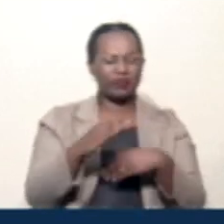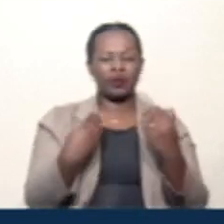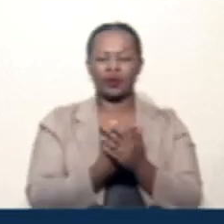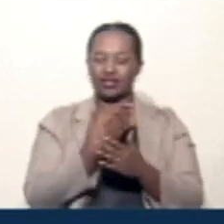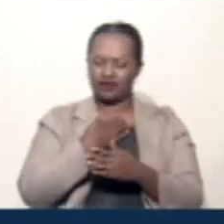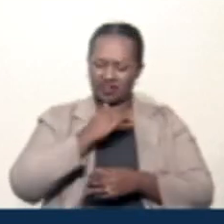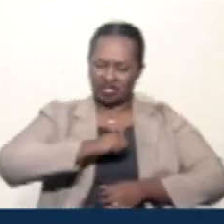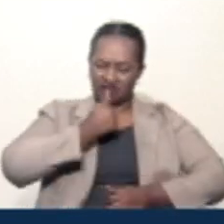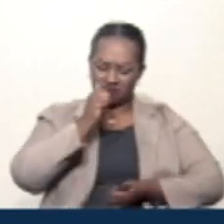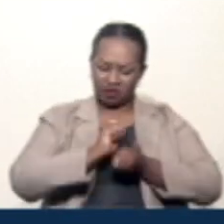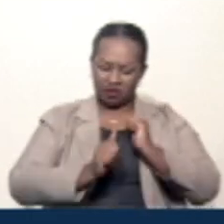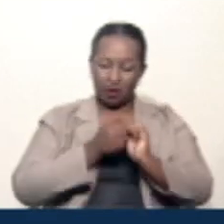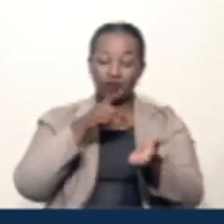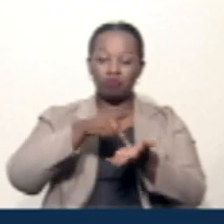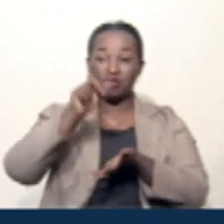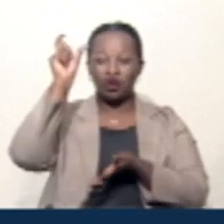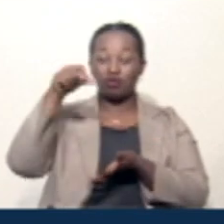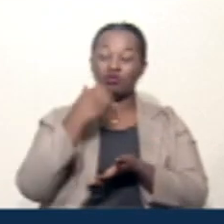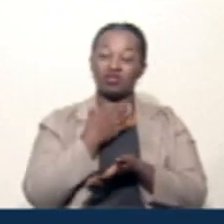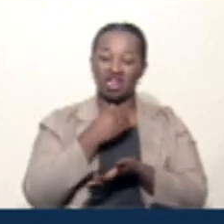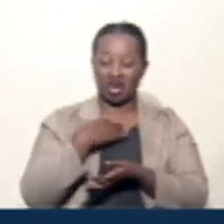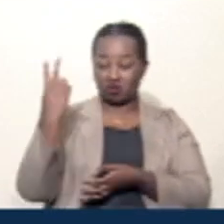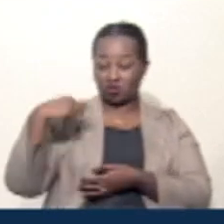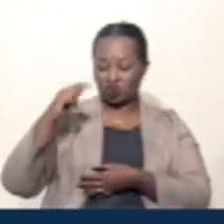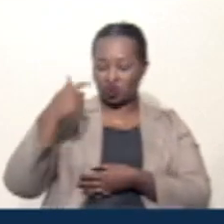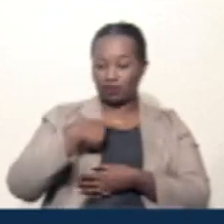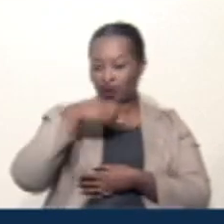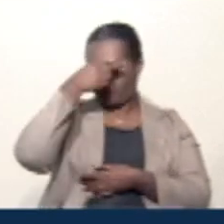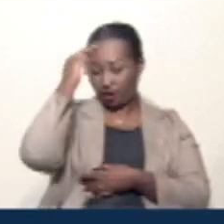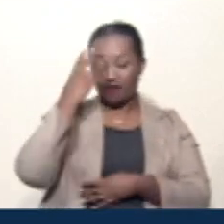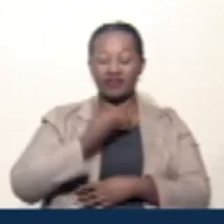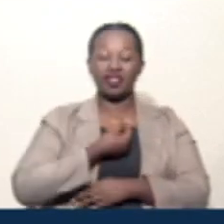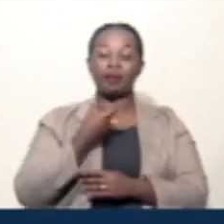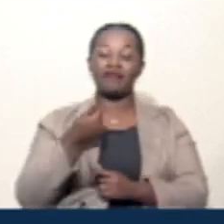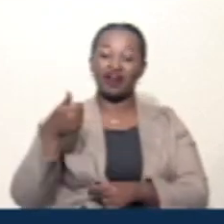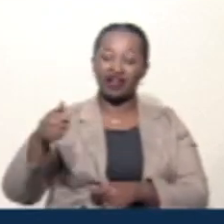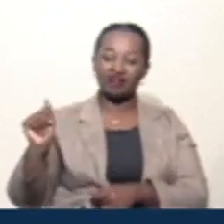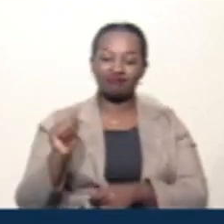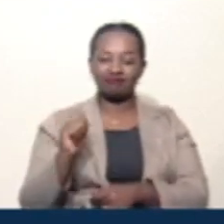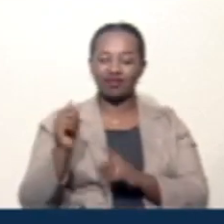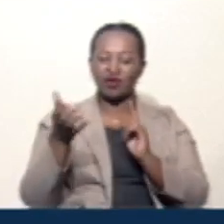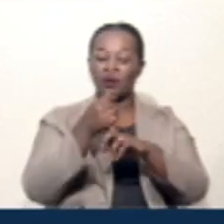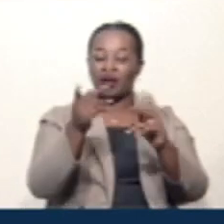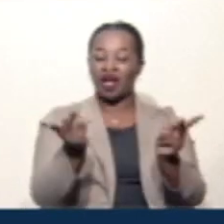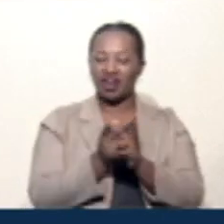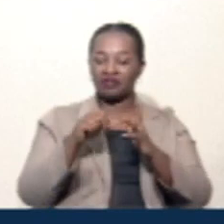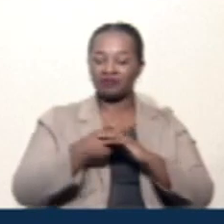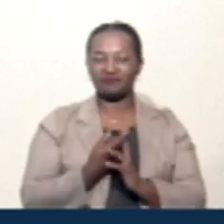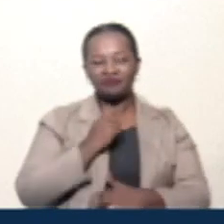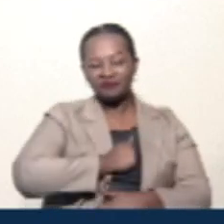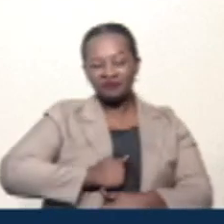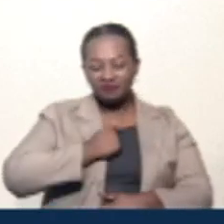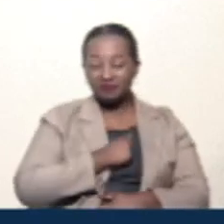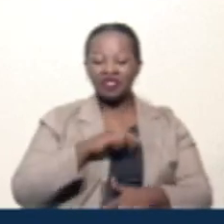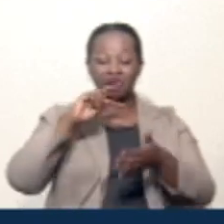mbasha kukigurira, wa muntu washaka kunsuzugura kuko afite amafaranga ye ntagabona ahahera. Bivuga ngo abagore bo